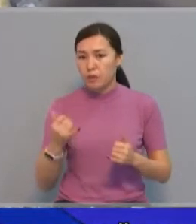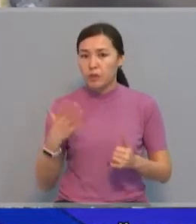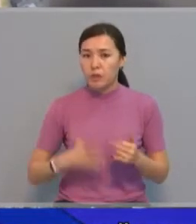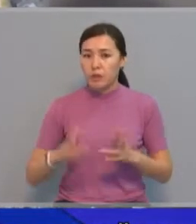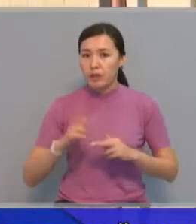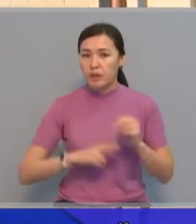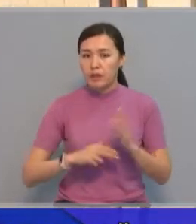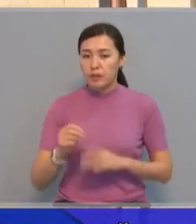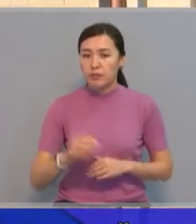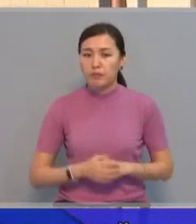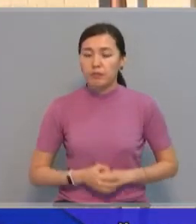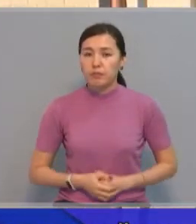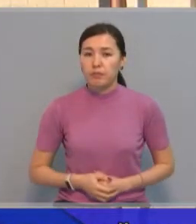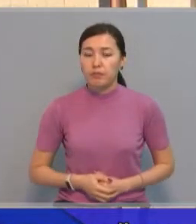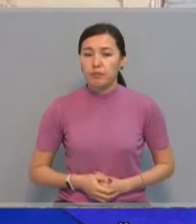тормозит строительство.